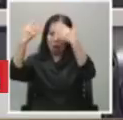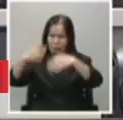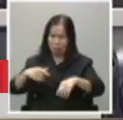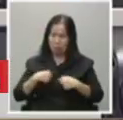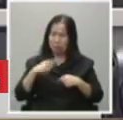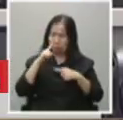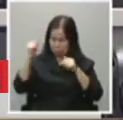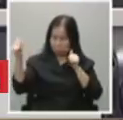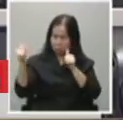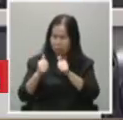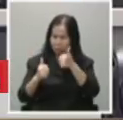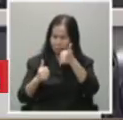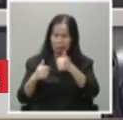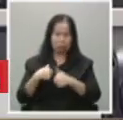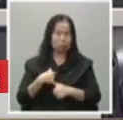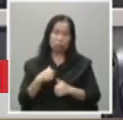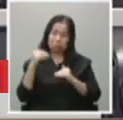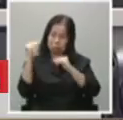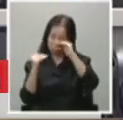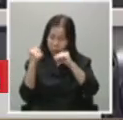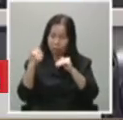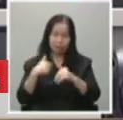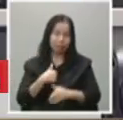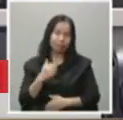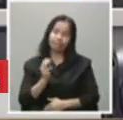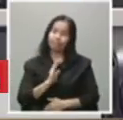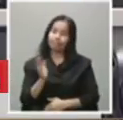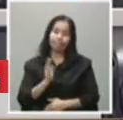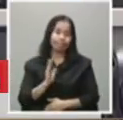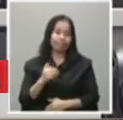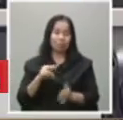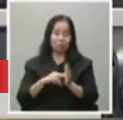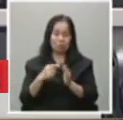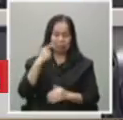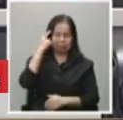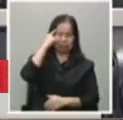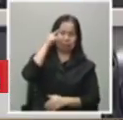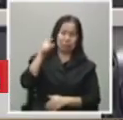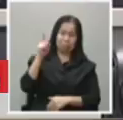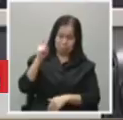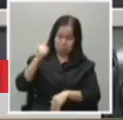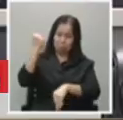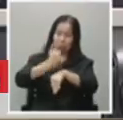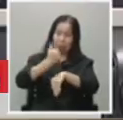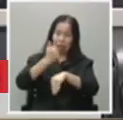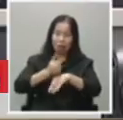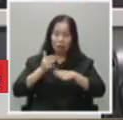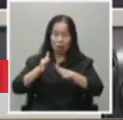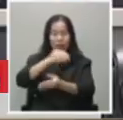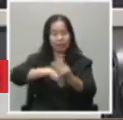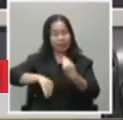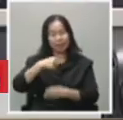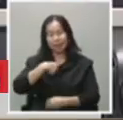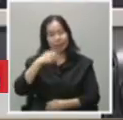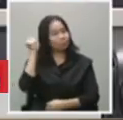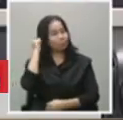มจึงไม่ไว้วางใจท่านเลยครับที่ท่านมาเป็นหัวหน้าทีมเศรษฐกิจเนี่ยท่านประธานที่เคารพครับ